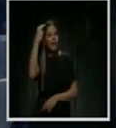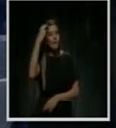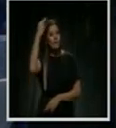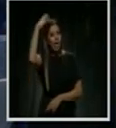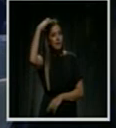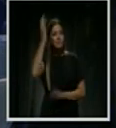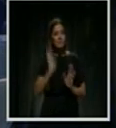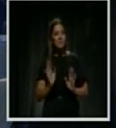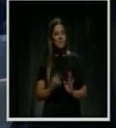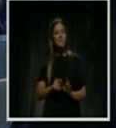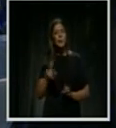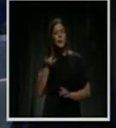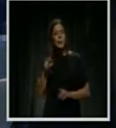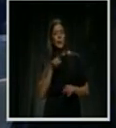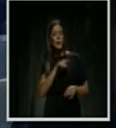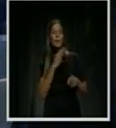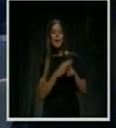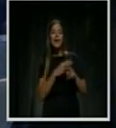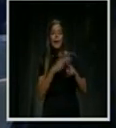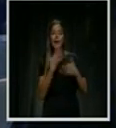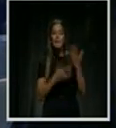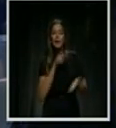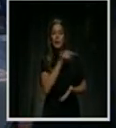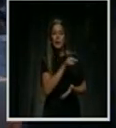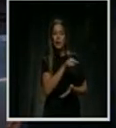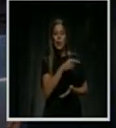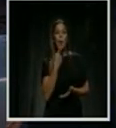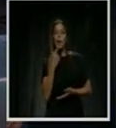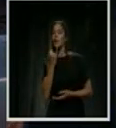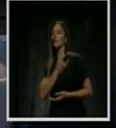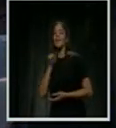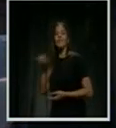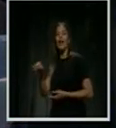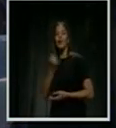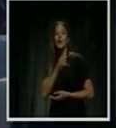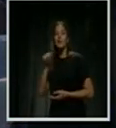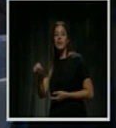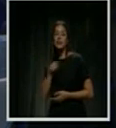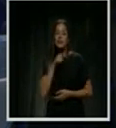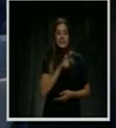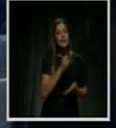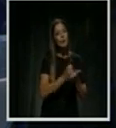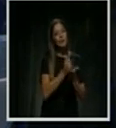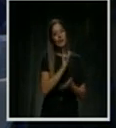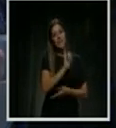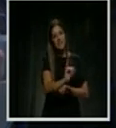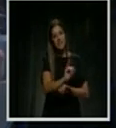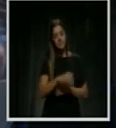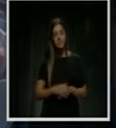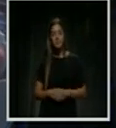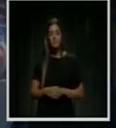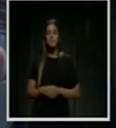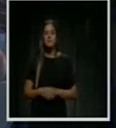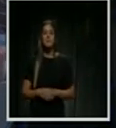tiegħu tieħ il-ħadd ieħor, tiegħu tieħ lilek. Dan huwa u miżinformazzjoni ħanejlek għal fejn jitkellem fuq